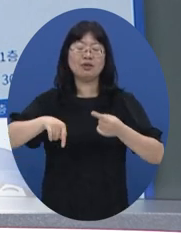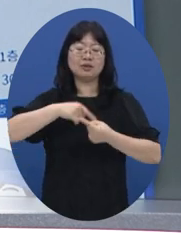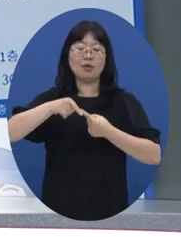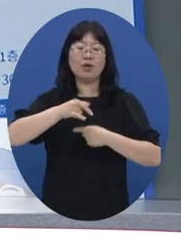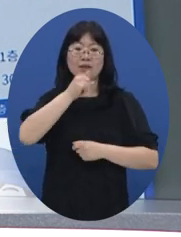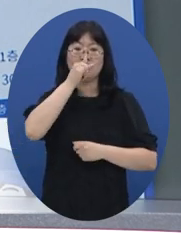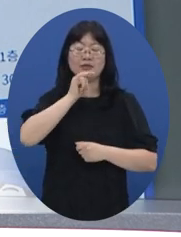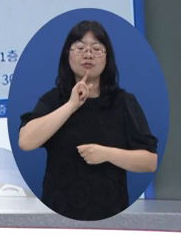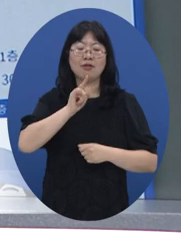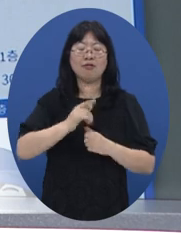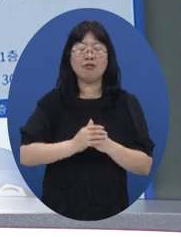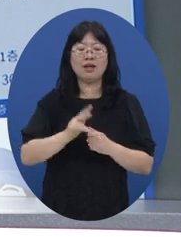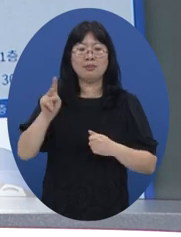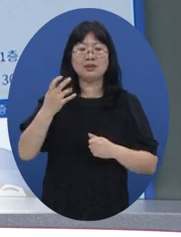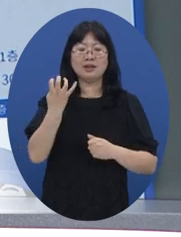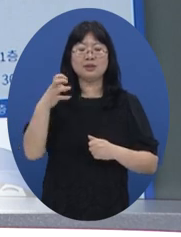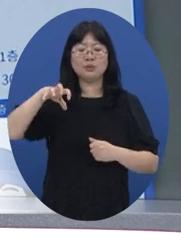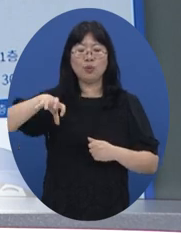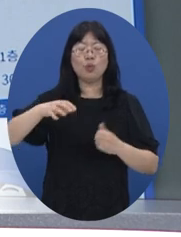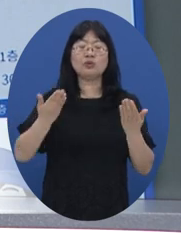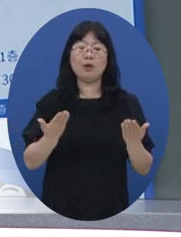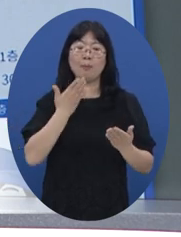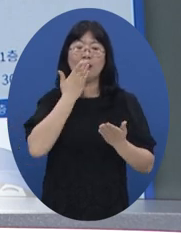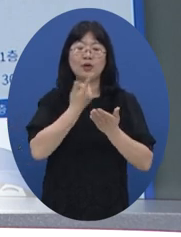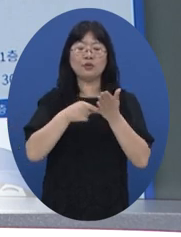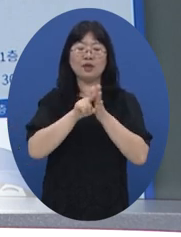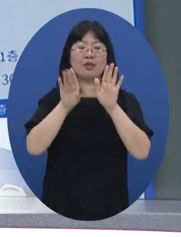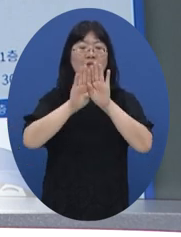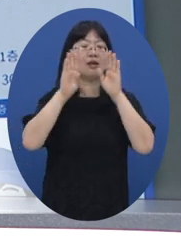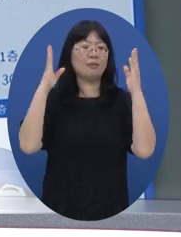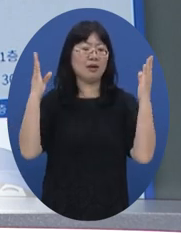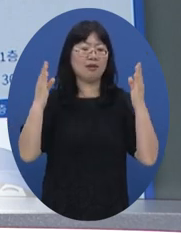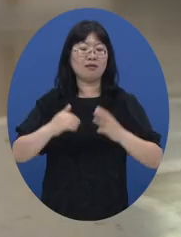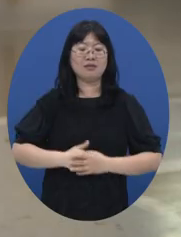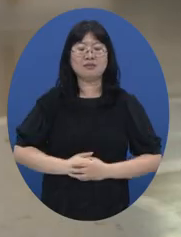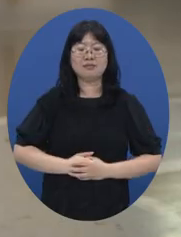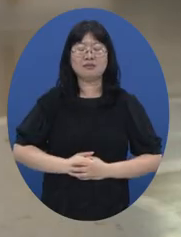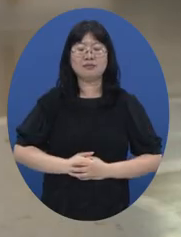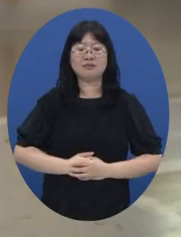공공기관 소방서 등 240여 곳에서 쉬어갈 수 있도록 개방합니다.